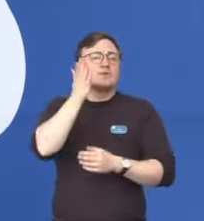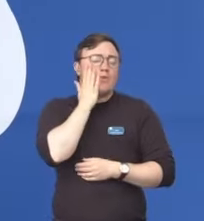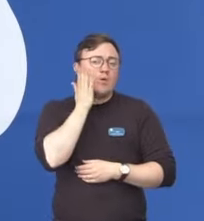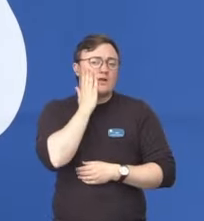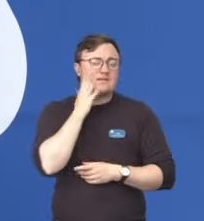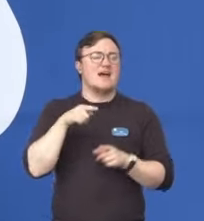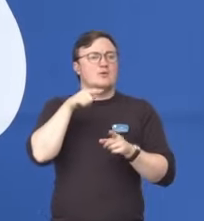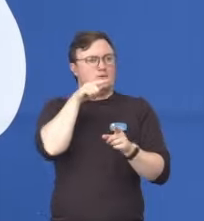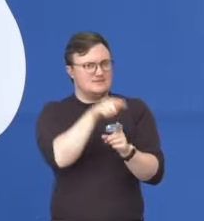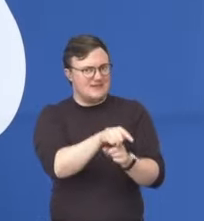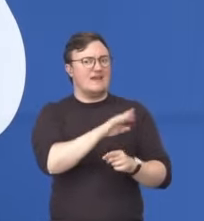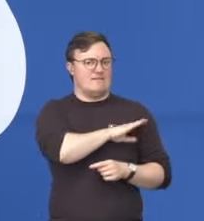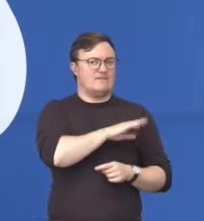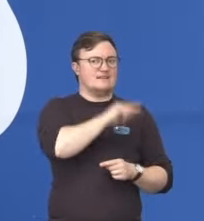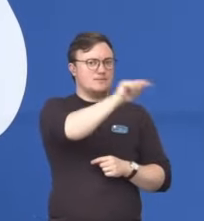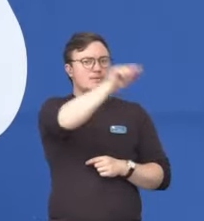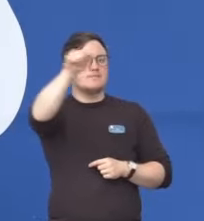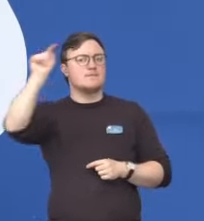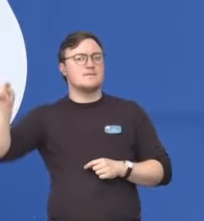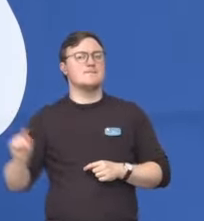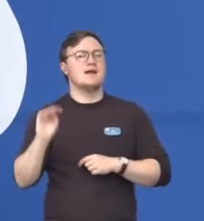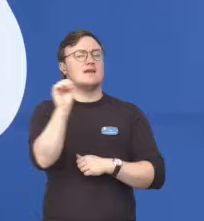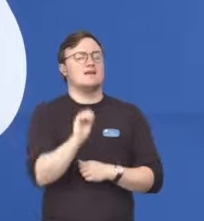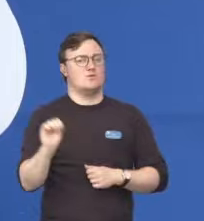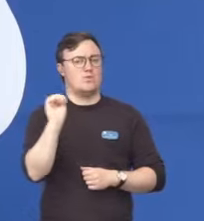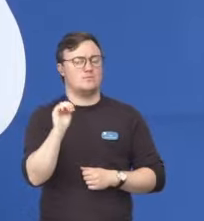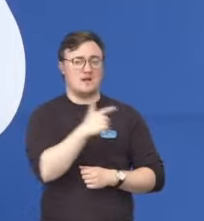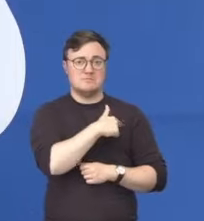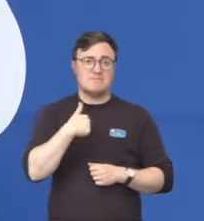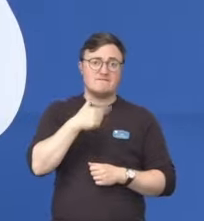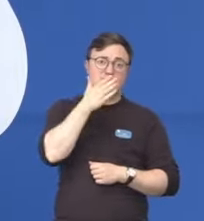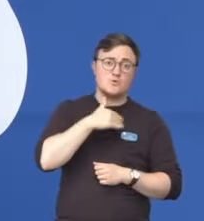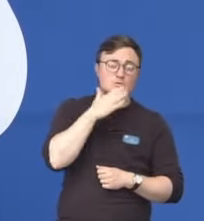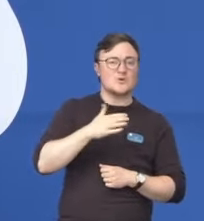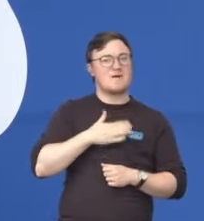den trenden finns i hela Europa. Medan för oss som är unga som vill slå